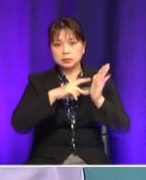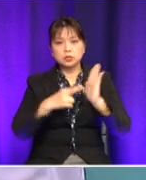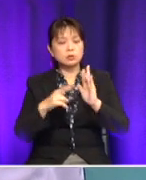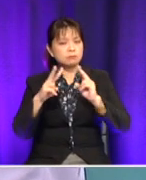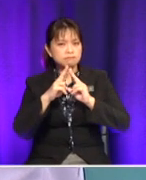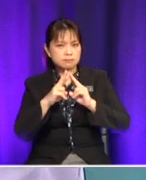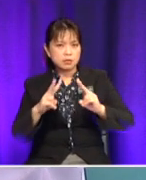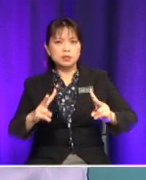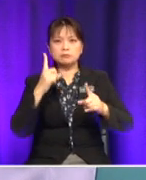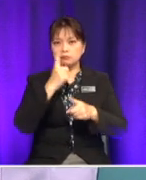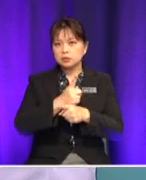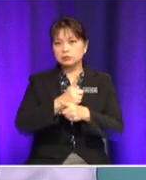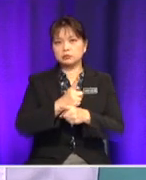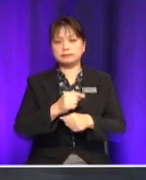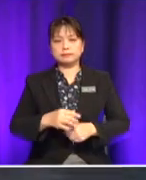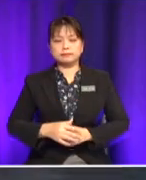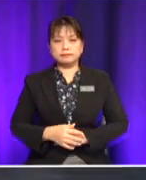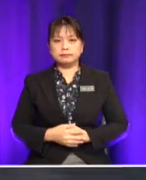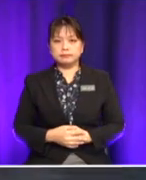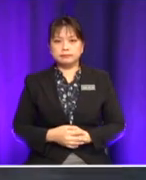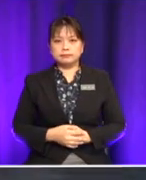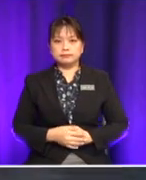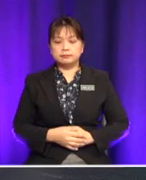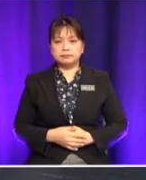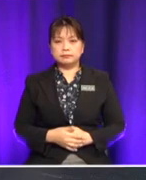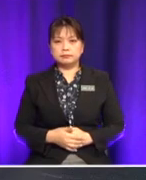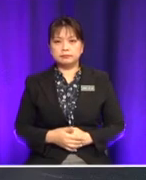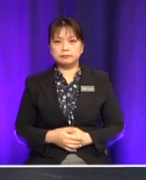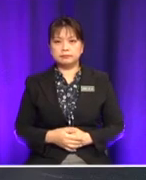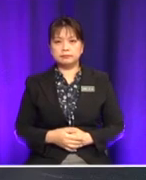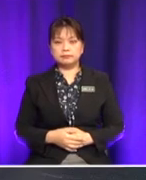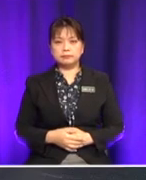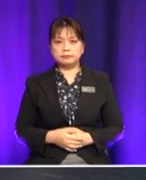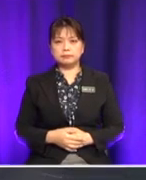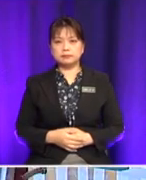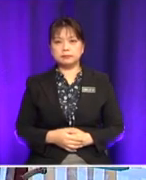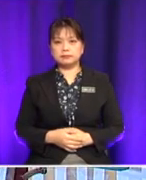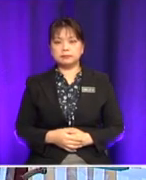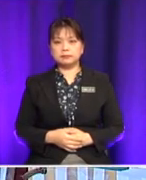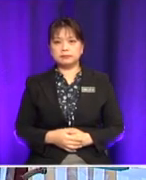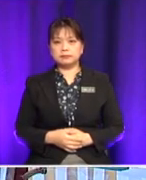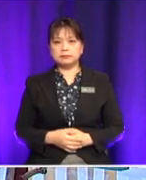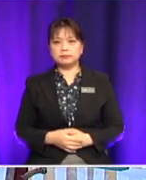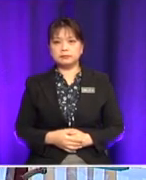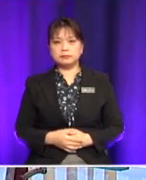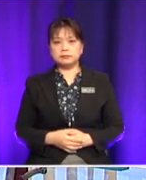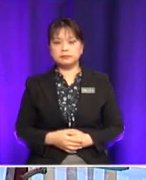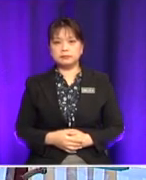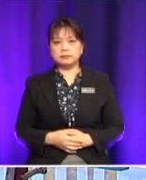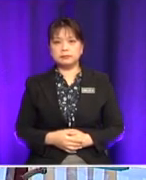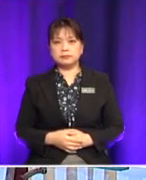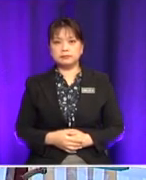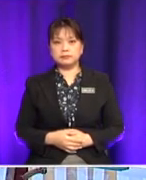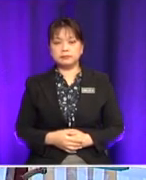dengan sifat-sifat banyak sifat Iya itu yang dimaksudkan yang paling jitu mungkin yang paling jitu tuh kurang paham